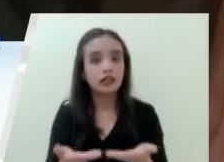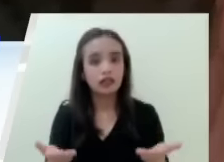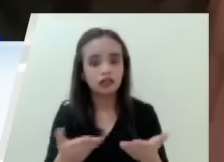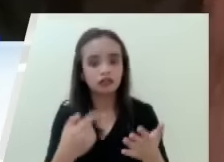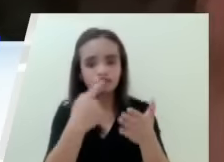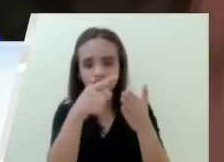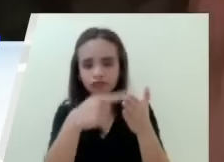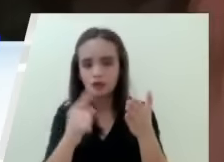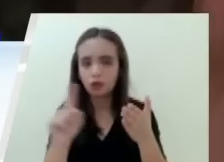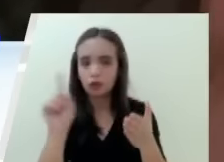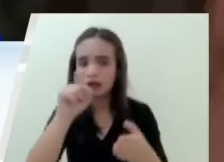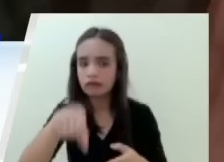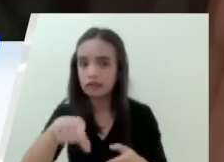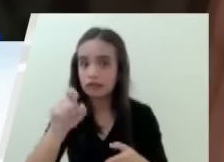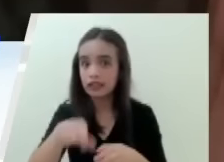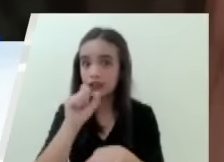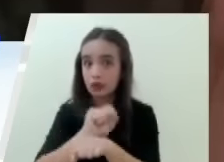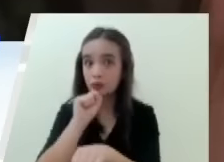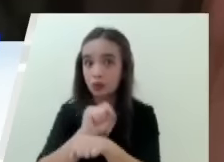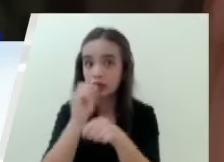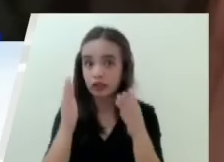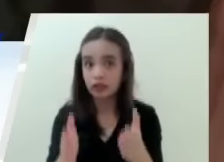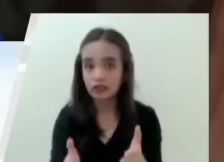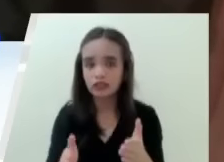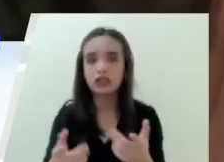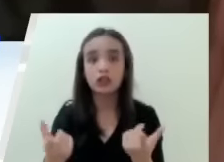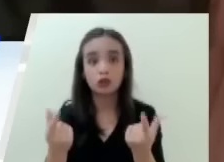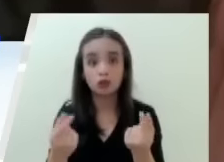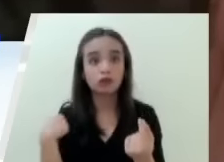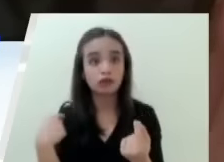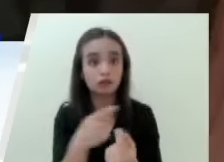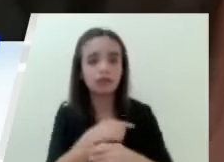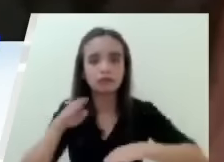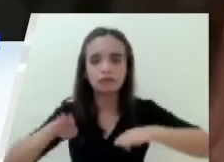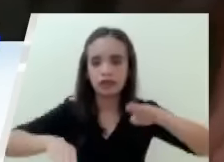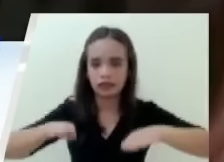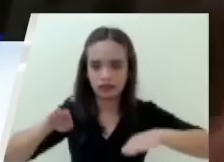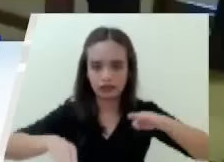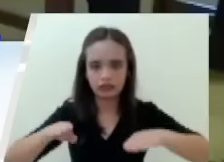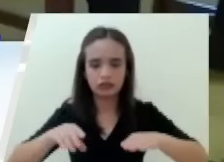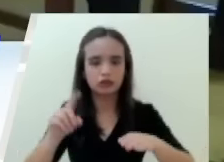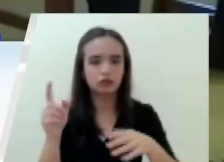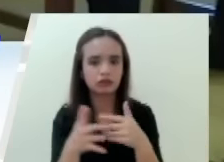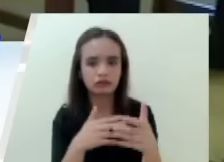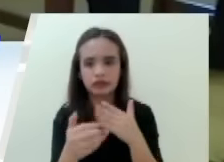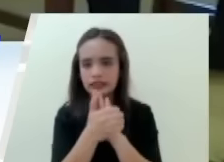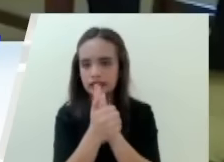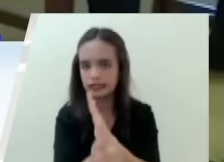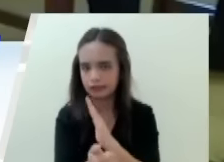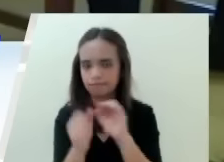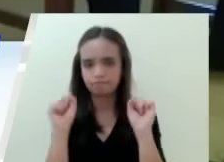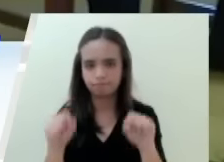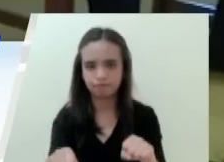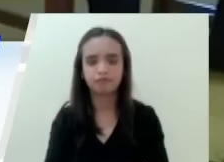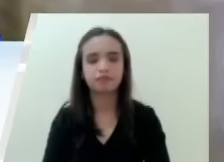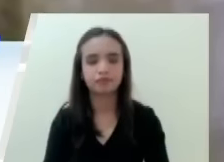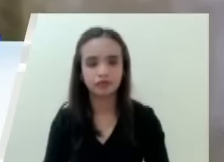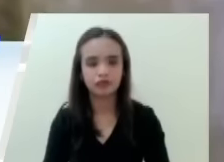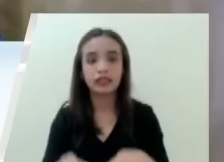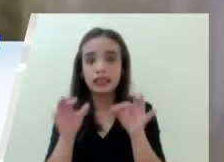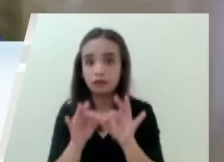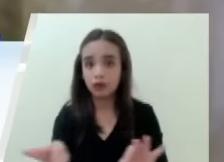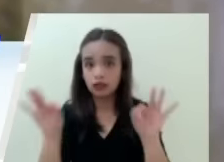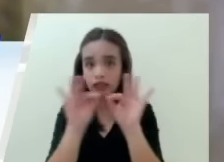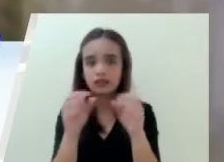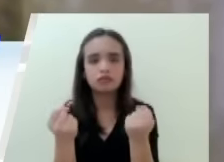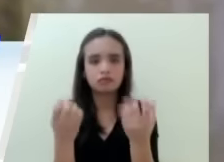ng mga manggagawa, binabalansi po natin yan sa kapasidad o kakayahan ng mga employers. Mahalaga rin kasing maraming trabaho, kaya ang atas ng